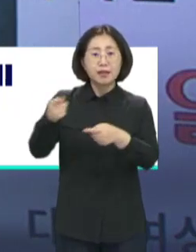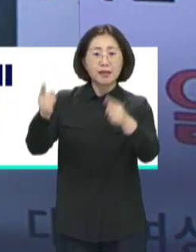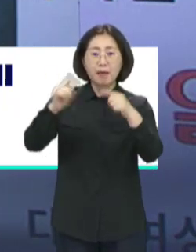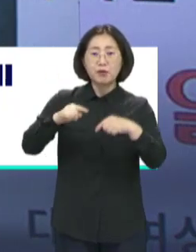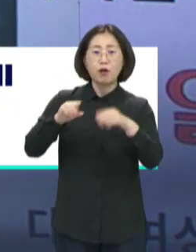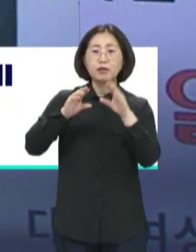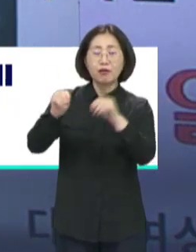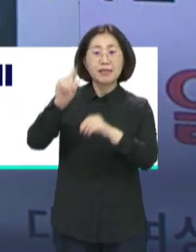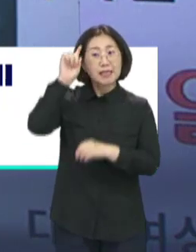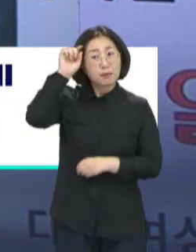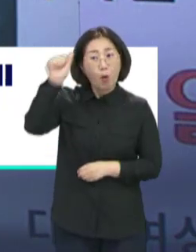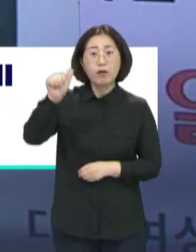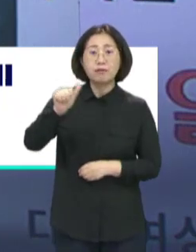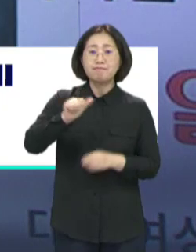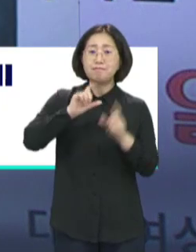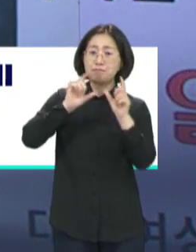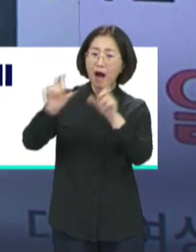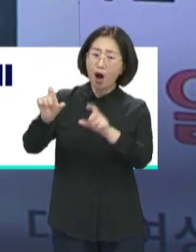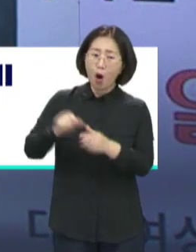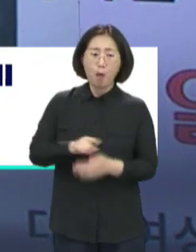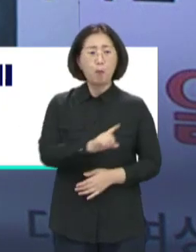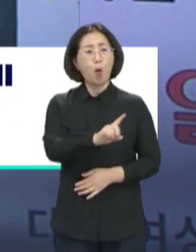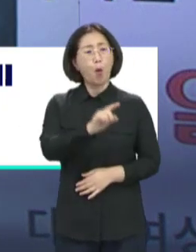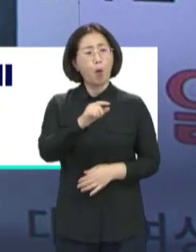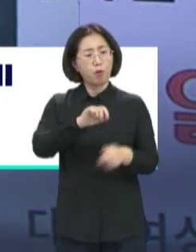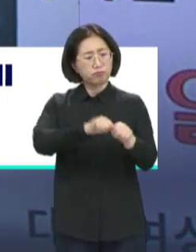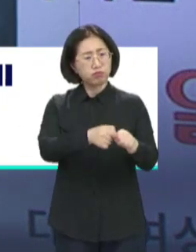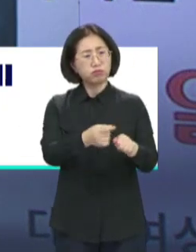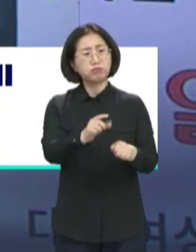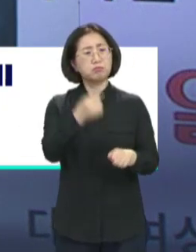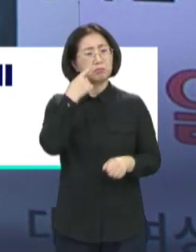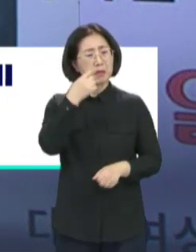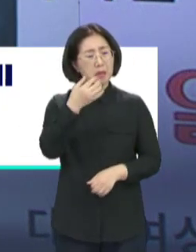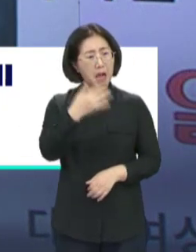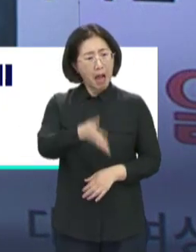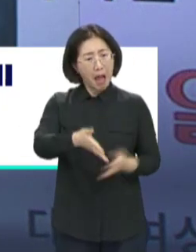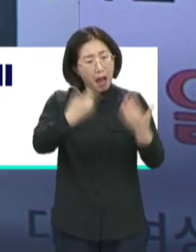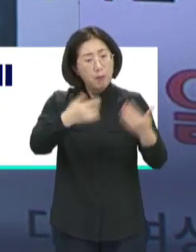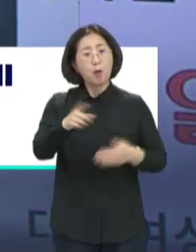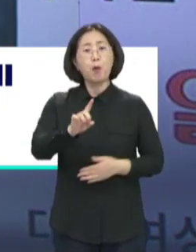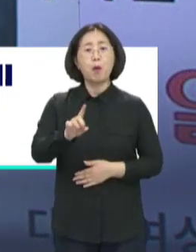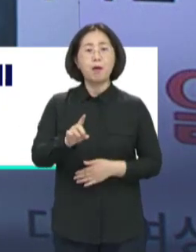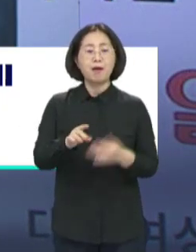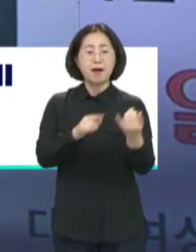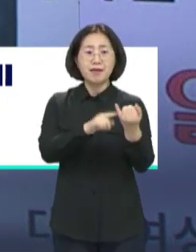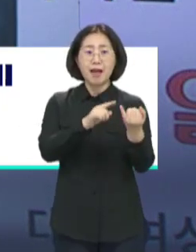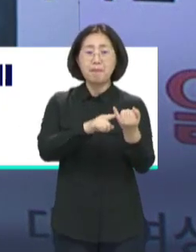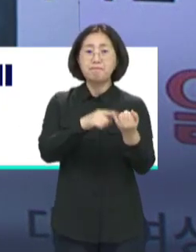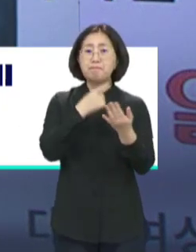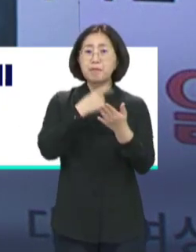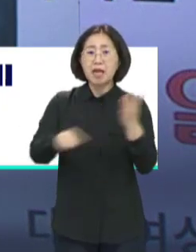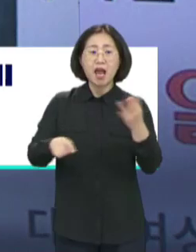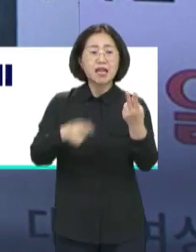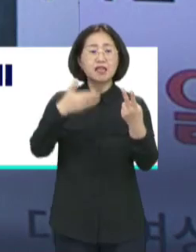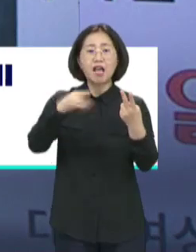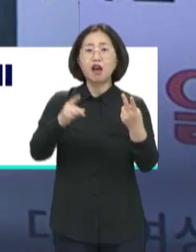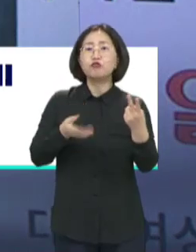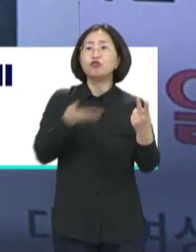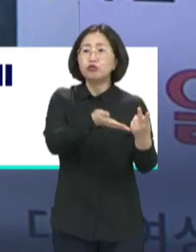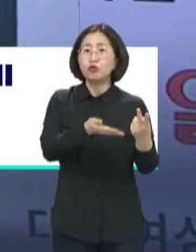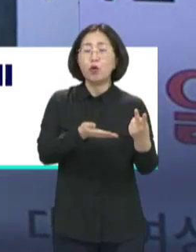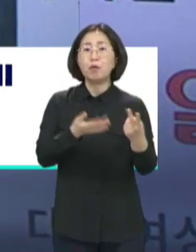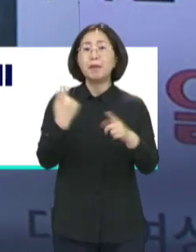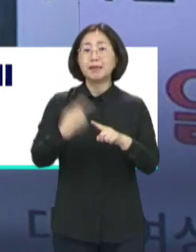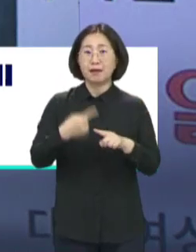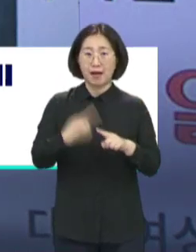논란이 커지고 있는데요. 피해자와 시민단체들은 명백한 2차 가해라며 송 의원의 제명을 촉구하고 있습니다. 조영준